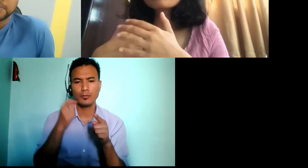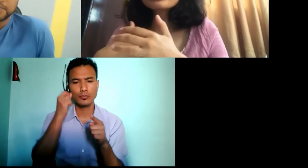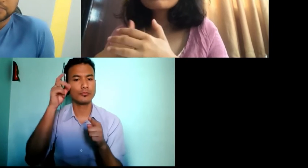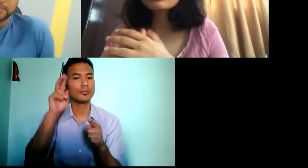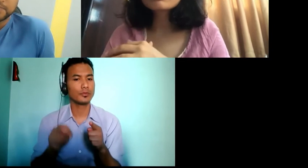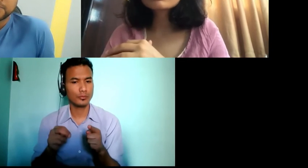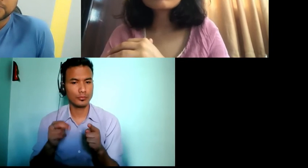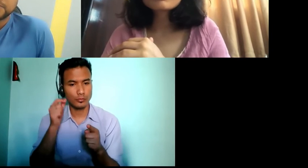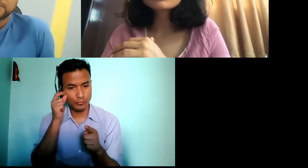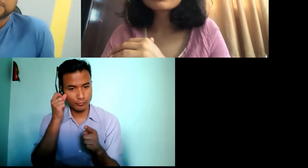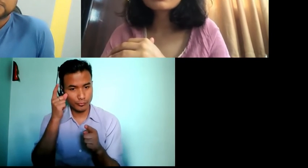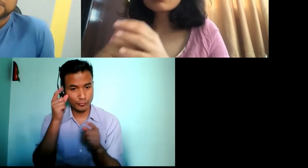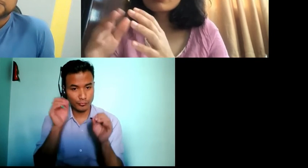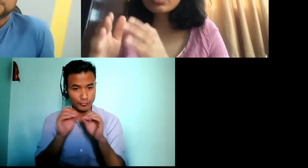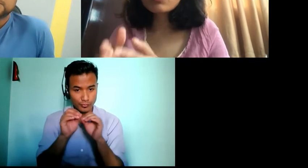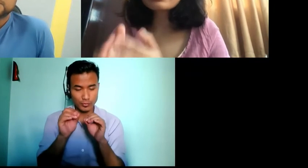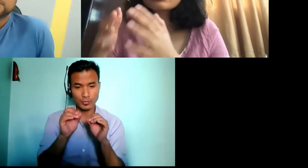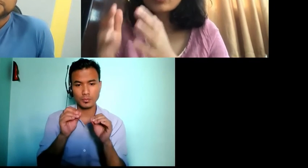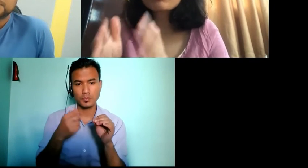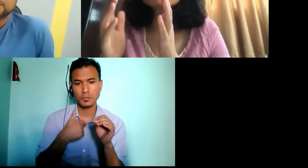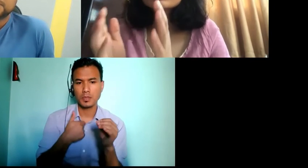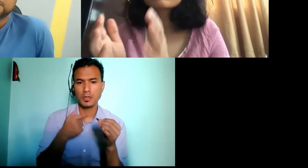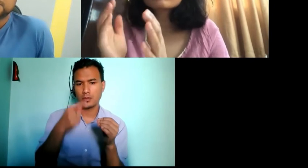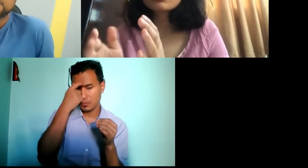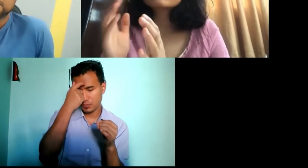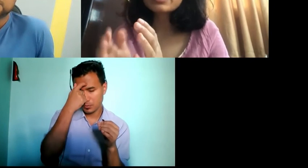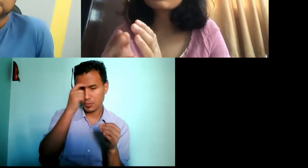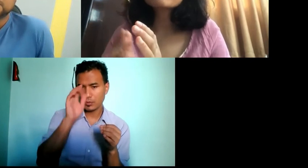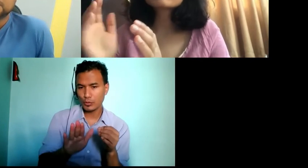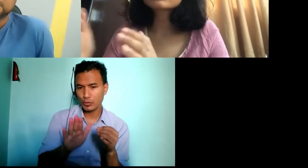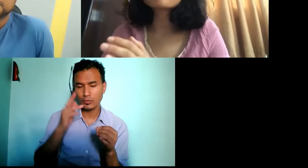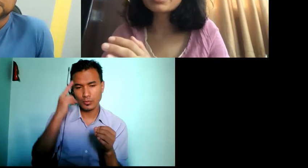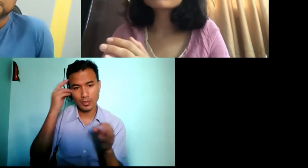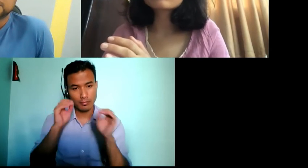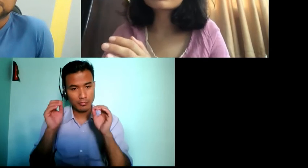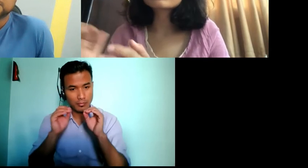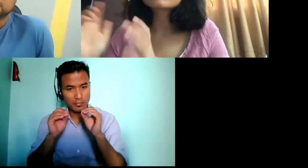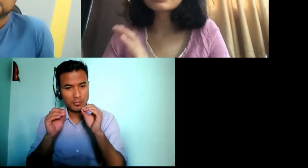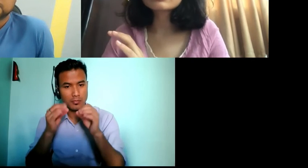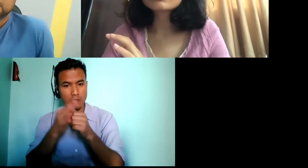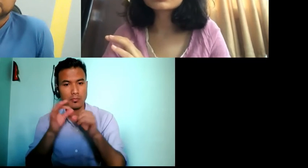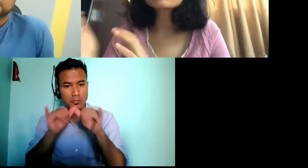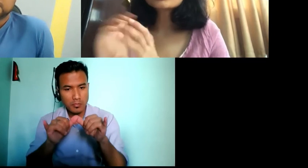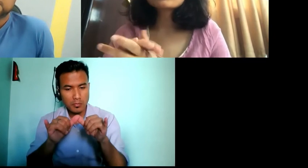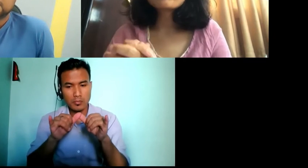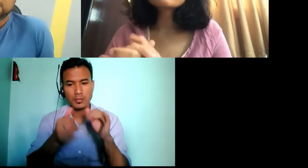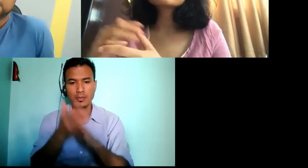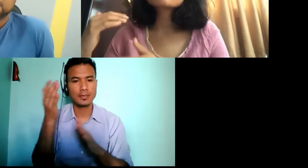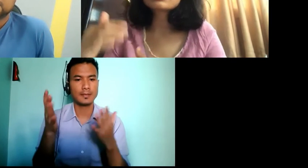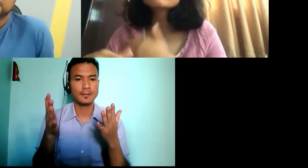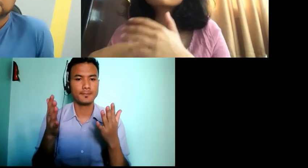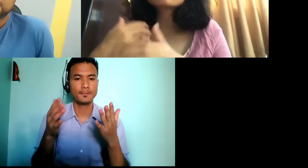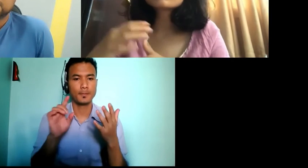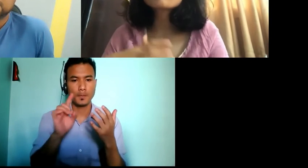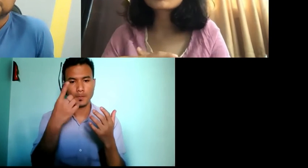अब अवेर नभइकन त कुनै पनि कुरा ओके मलाई यसले प्रब्लम दिइरहेको छ थाहा नभइकन त्यसलाई म्यानेज गर्नेतिर जाँदैनौँ नि त। सो पहिला चाहिँ